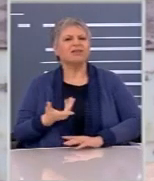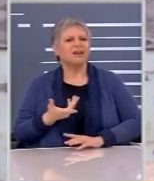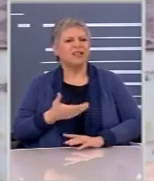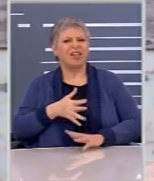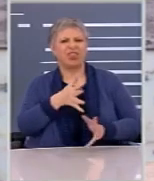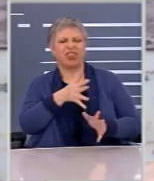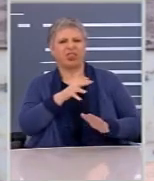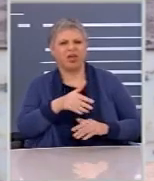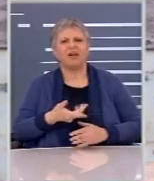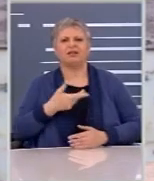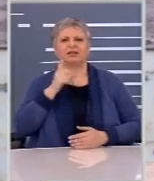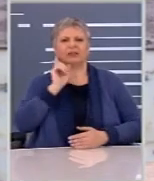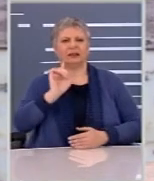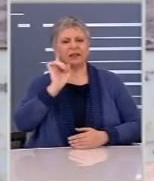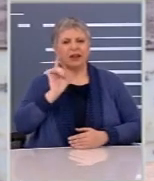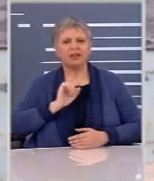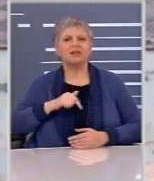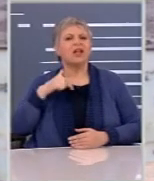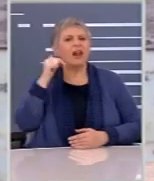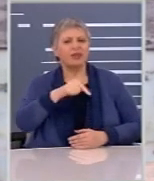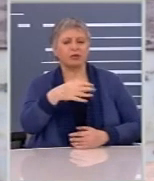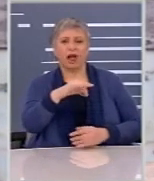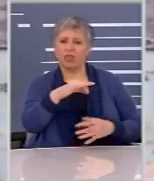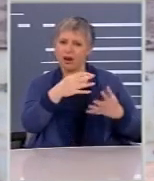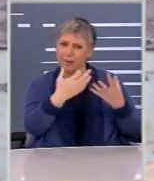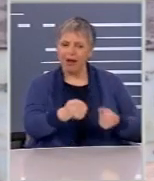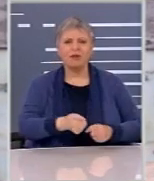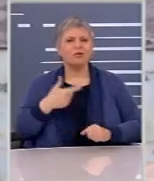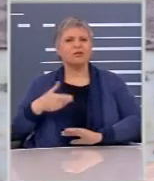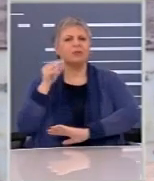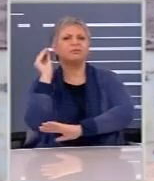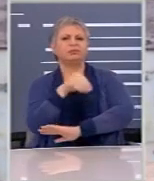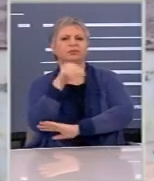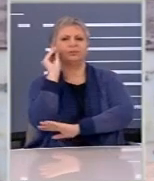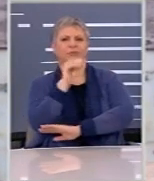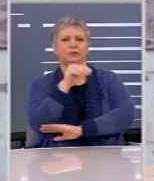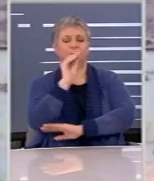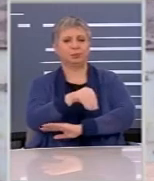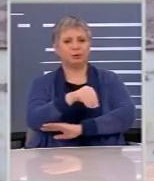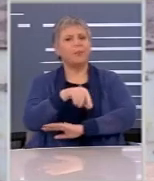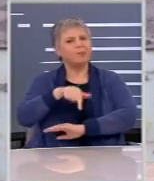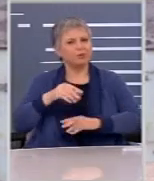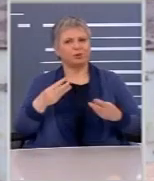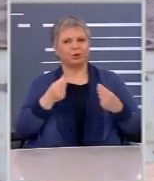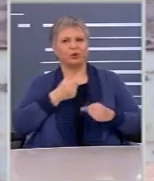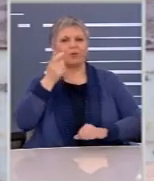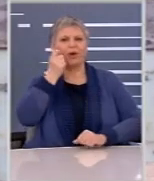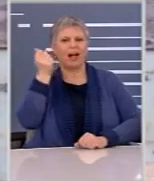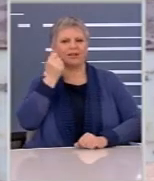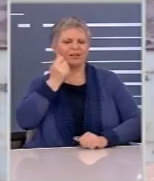η εκμετάλλευση της αδυναμίας της γυναίκας όταν ασκούν βία επάνω της. Και όπως η